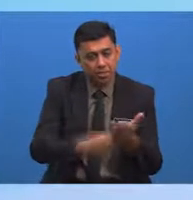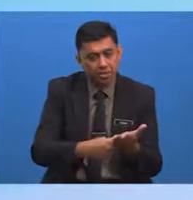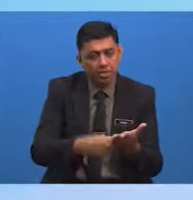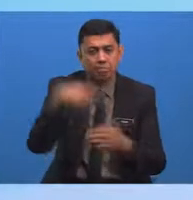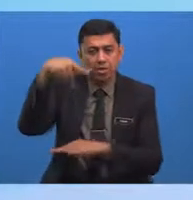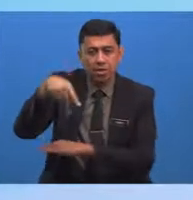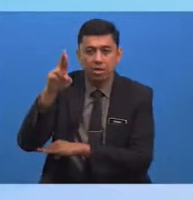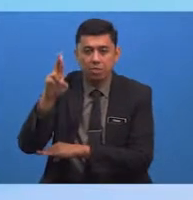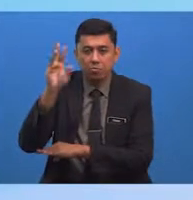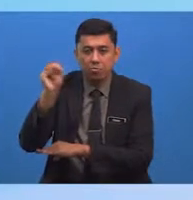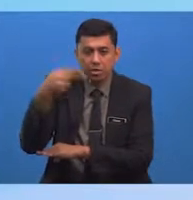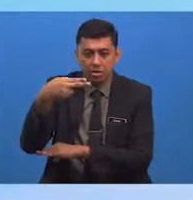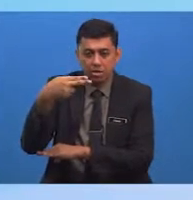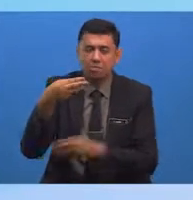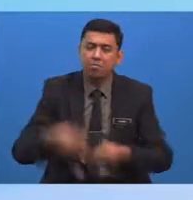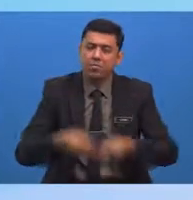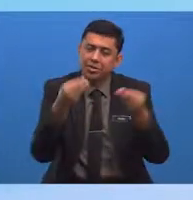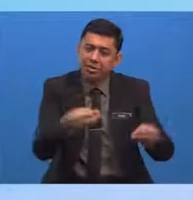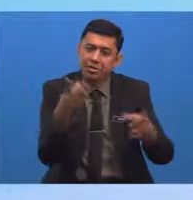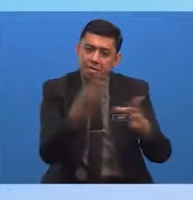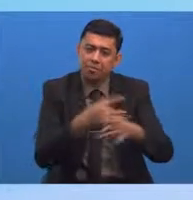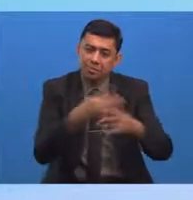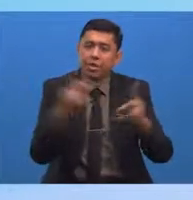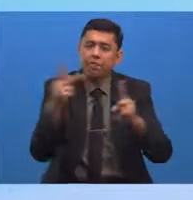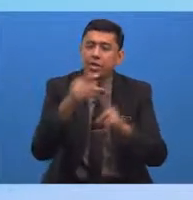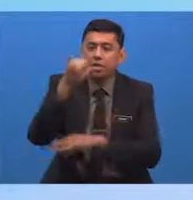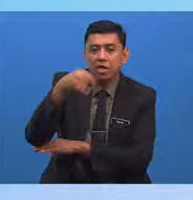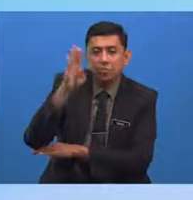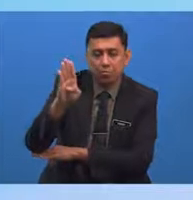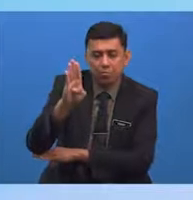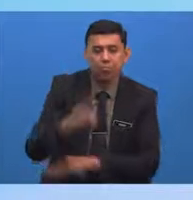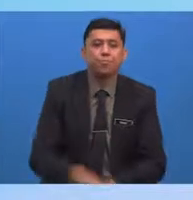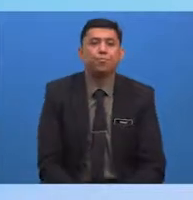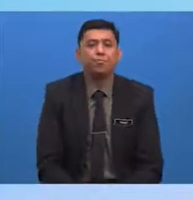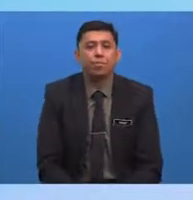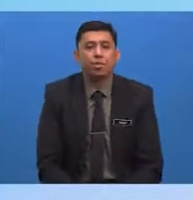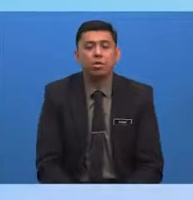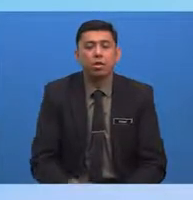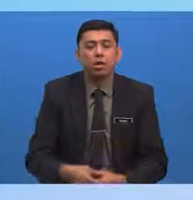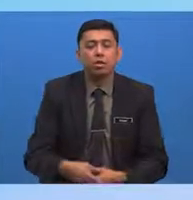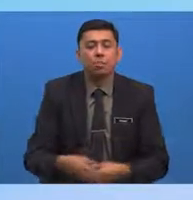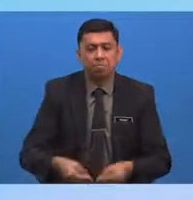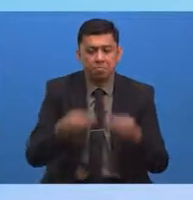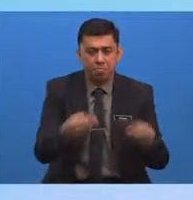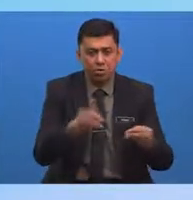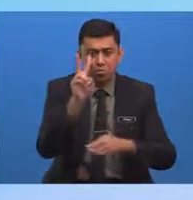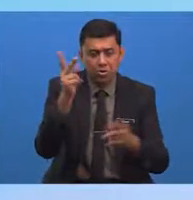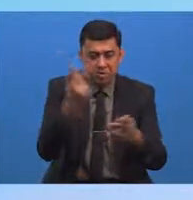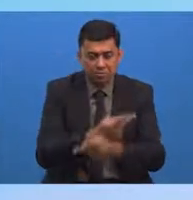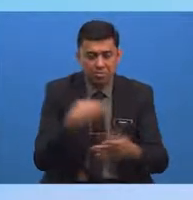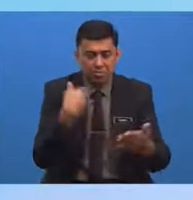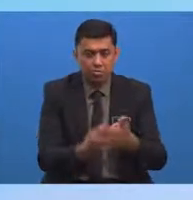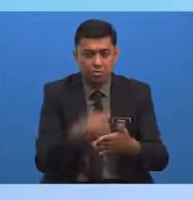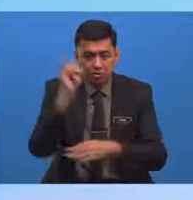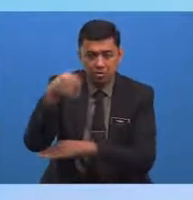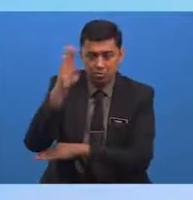Muda Hashim perlu menyerahkan Sarawak kepada James Brooke. Tawaran ini dilakukan sebanyak 2 kali sehingga